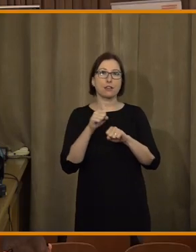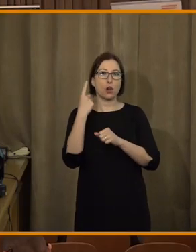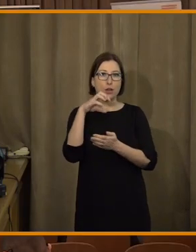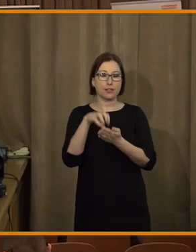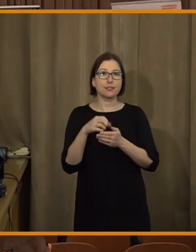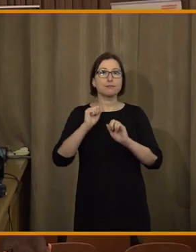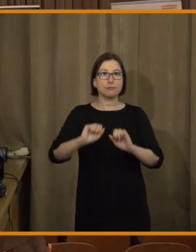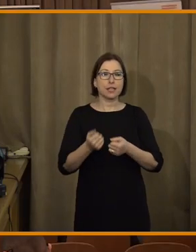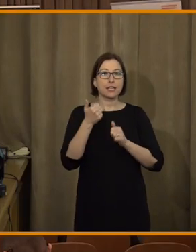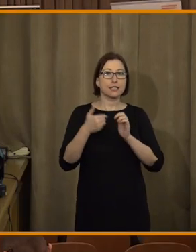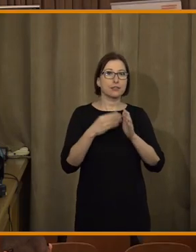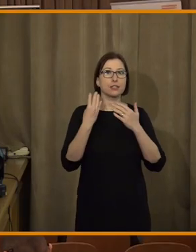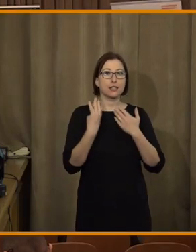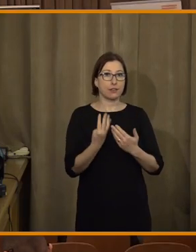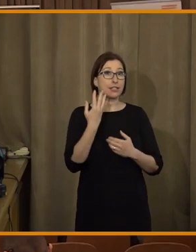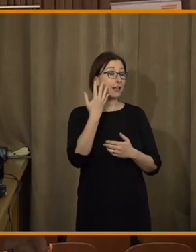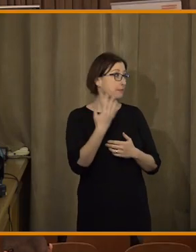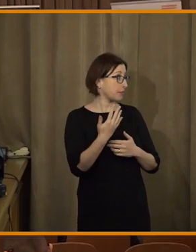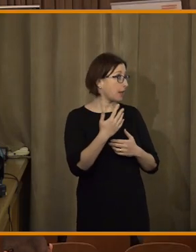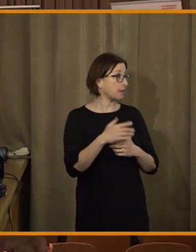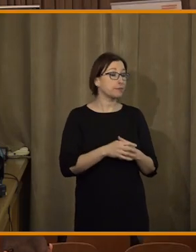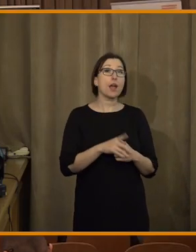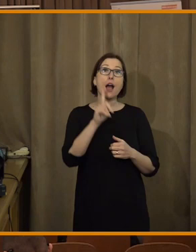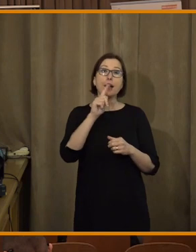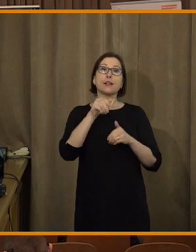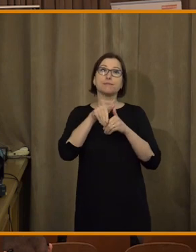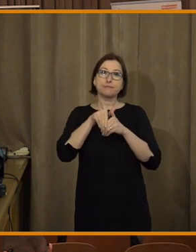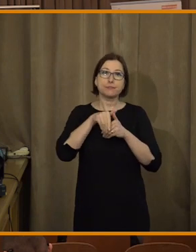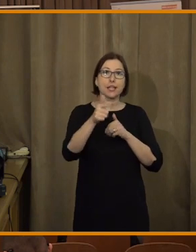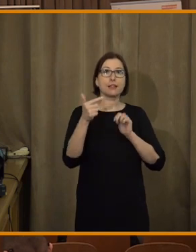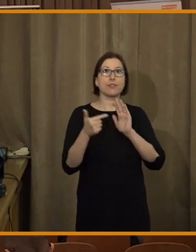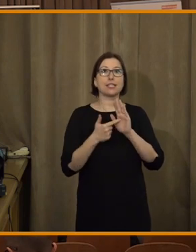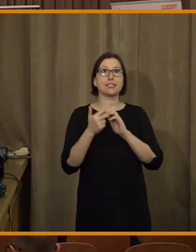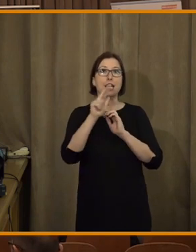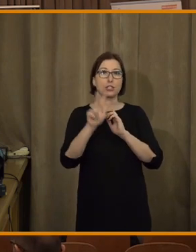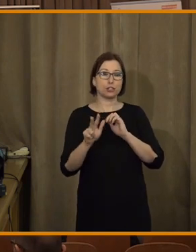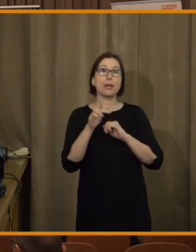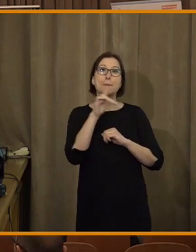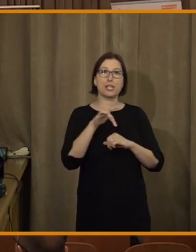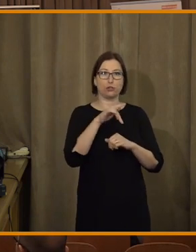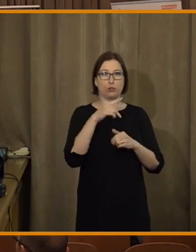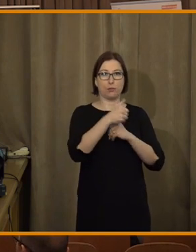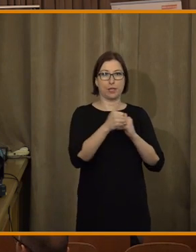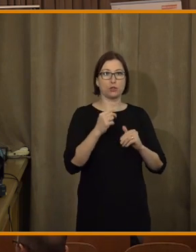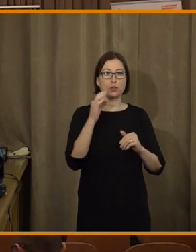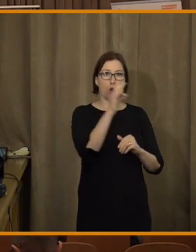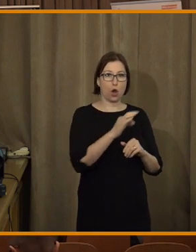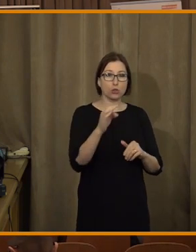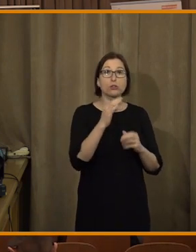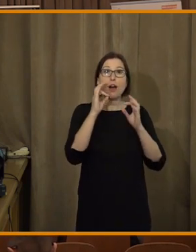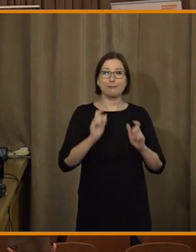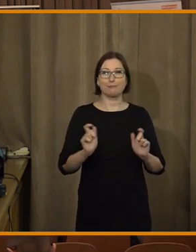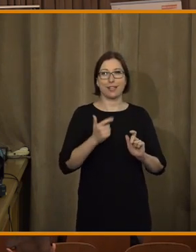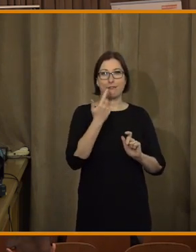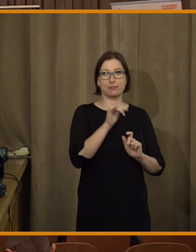1995, ale zaregistrována v roce 2003 v Oslu, to znamená slaví 20